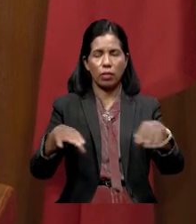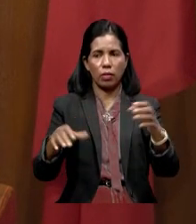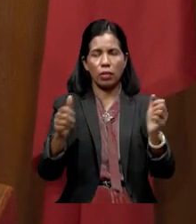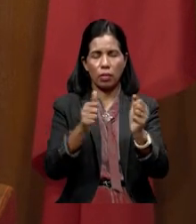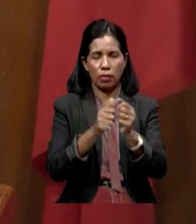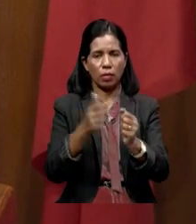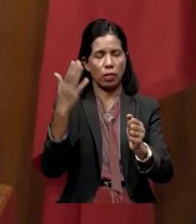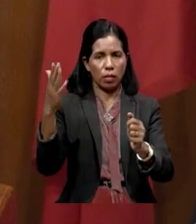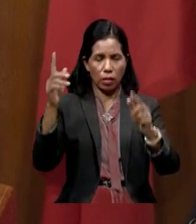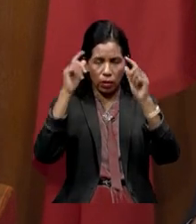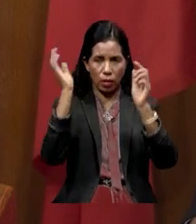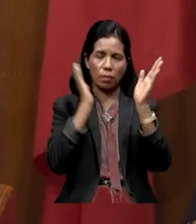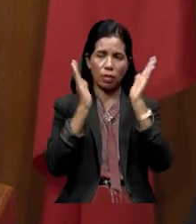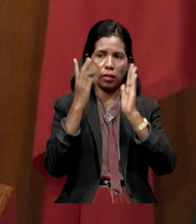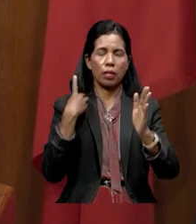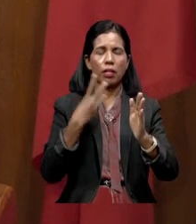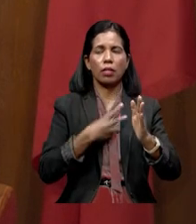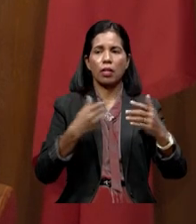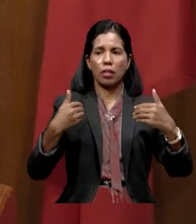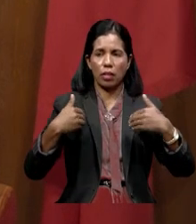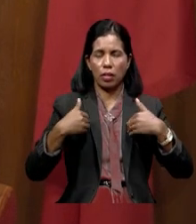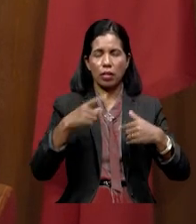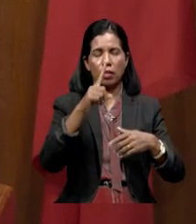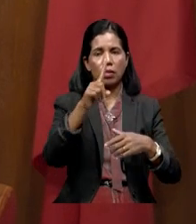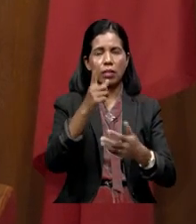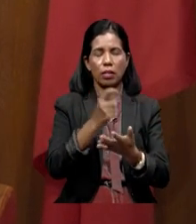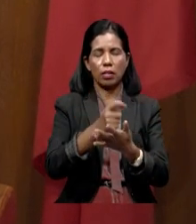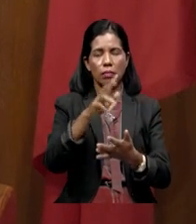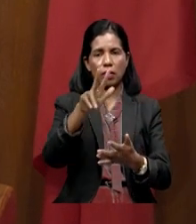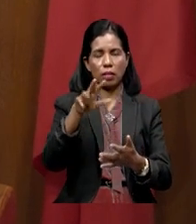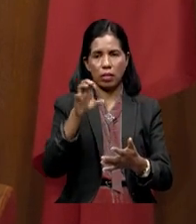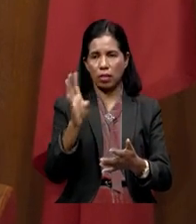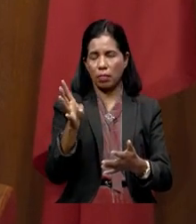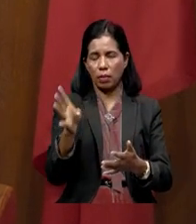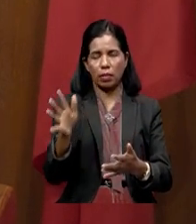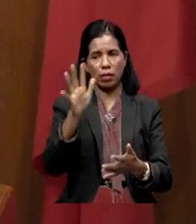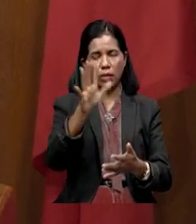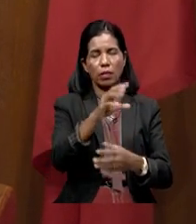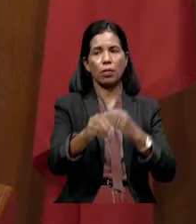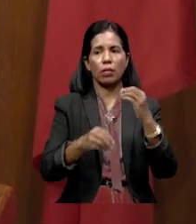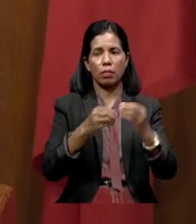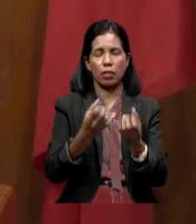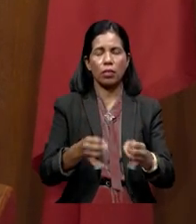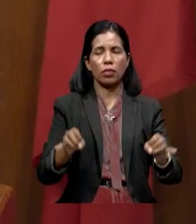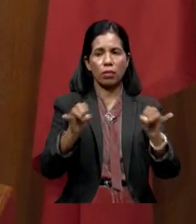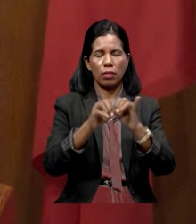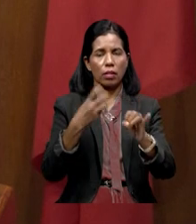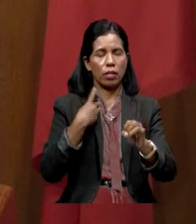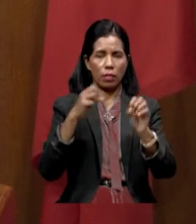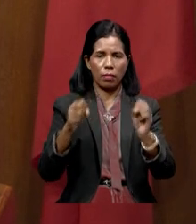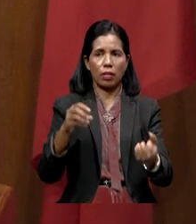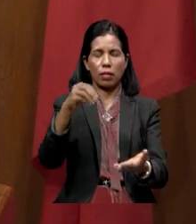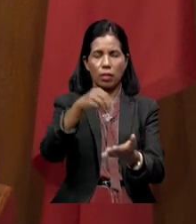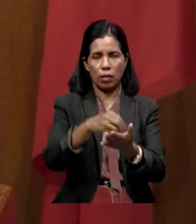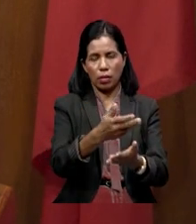Di Di Malaysia kita mempunyai 1345 tvet Institute dan ini kita boleh